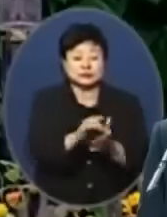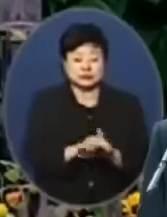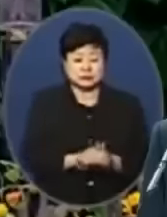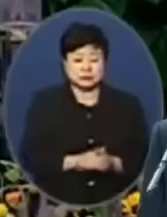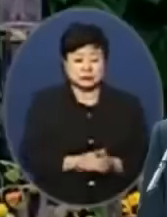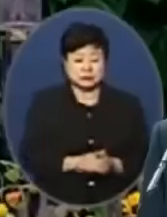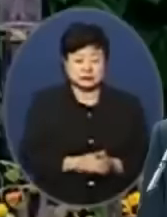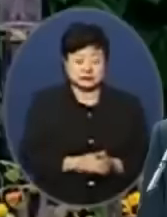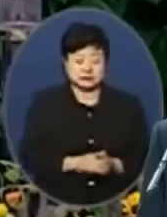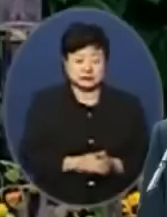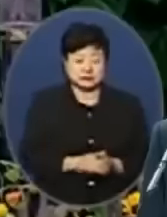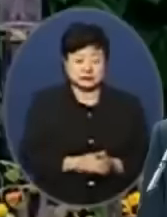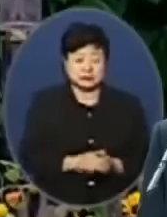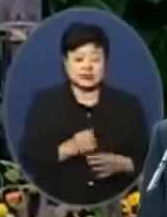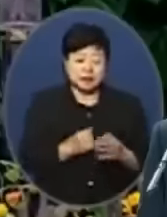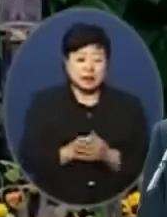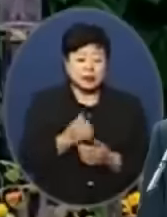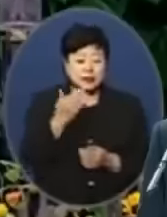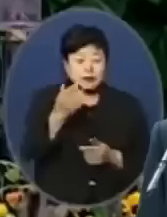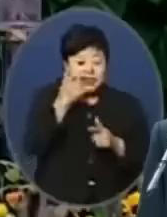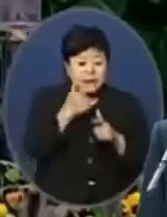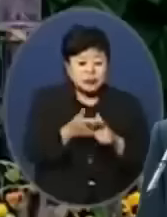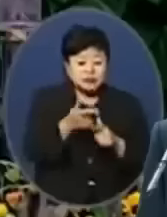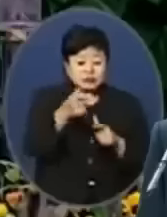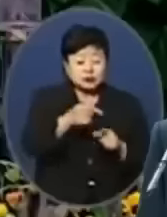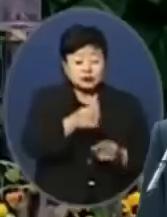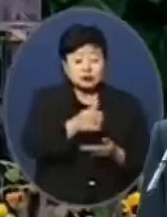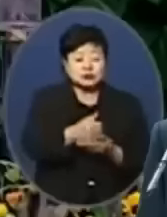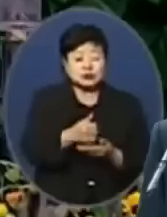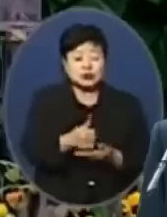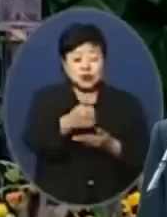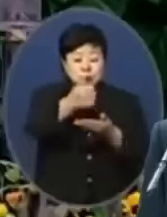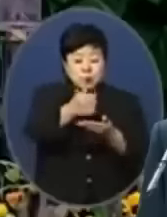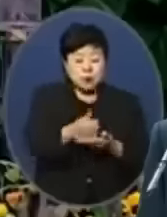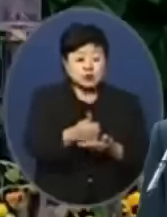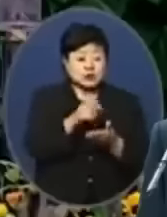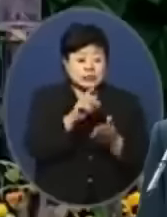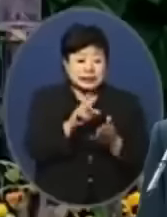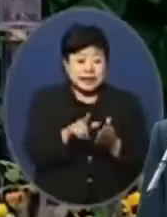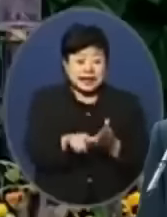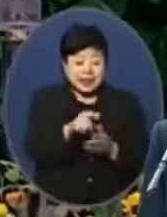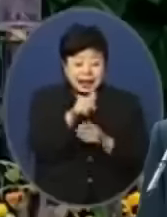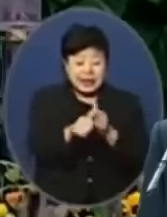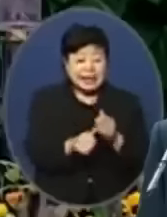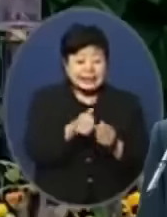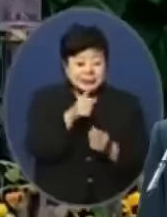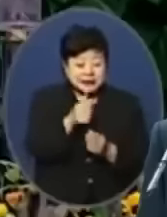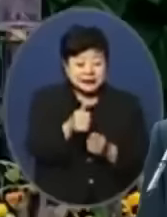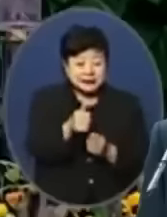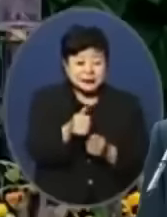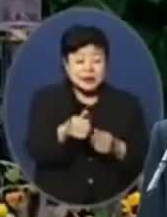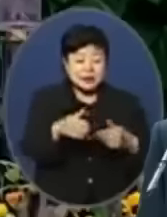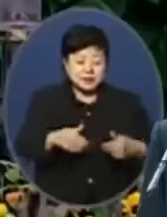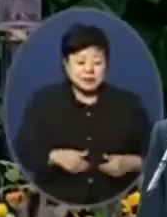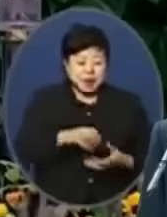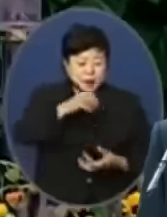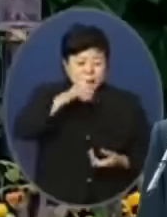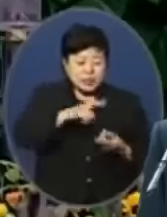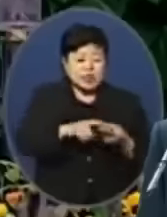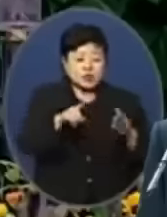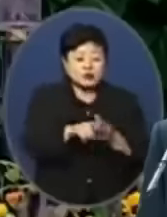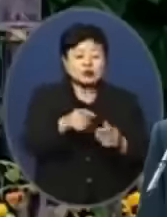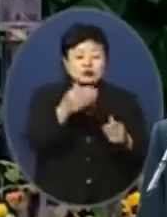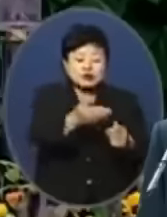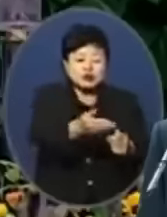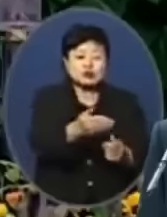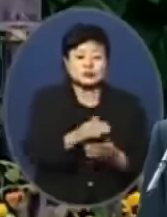분량입니다. 그러므로 여러분이 예수님을 구주로 모셨을 때 하나님이 필요한 분량의 믿음을